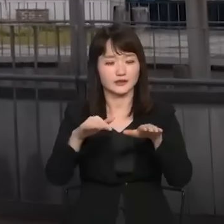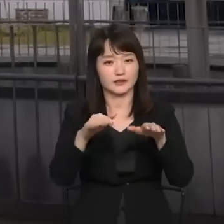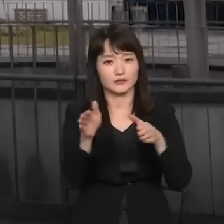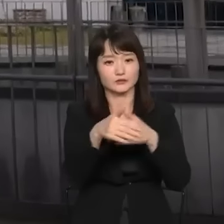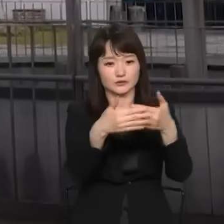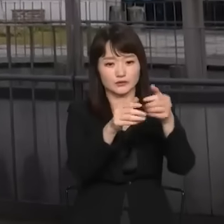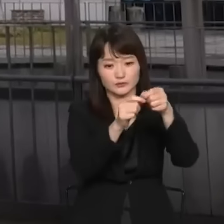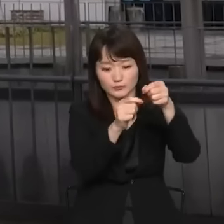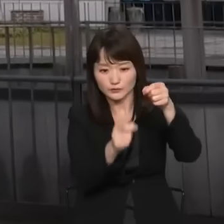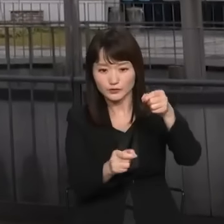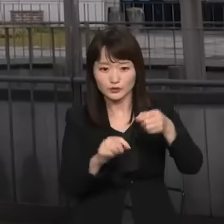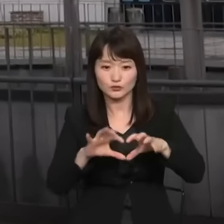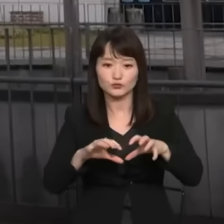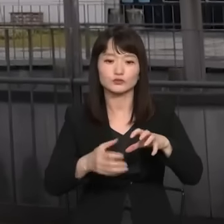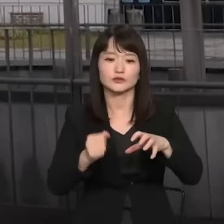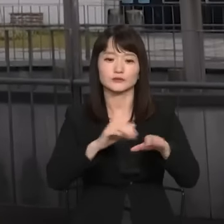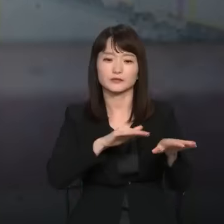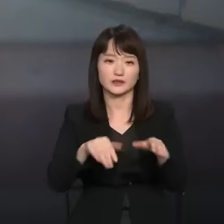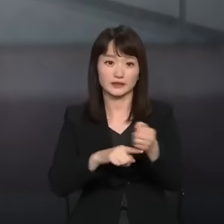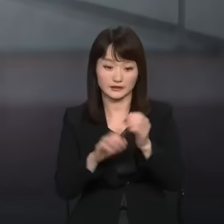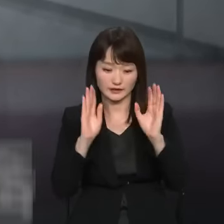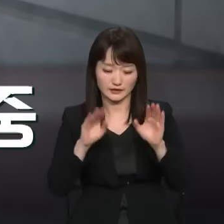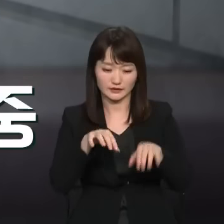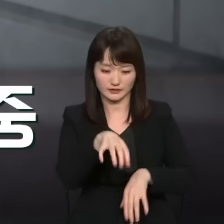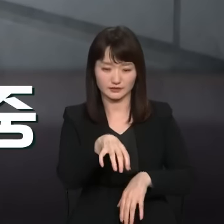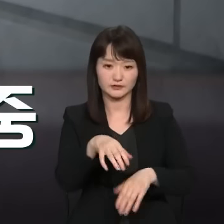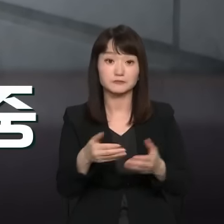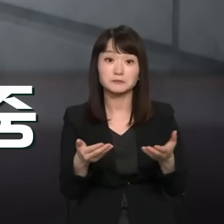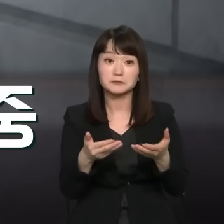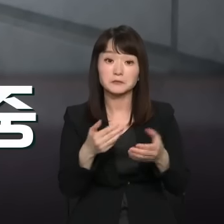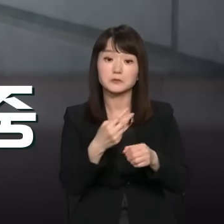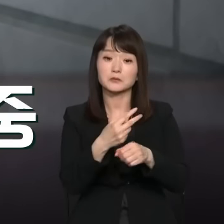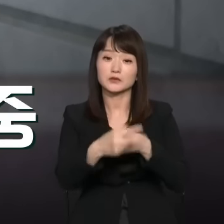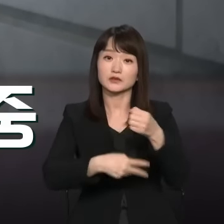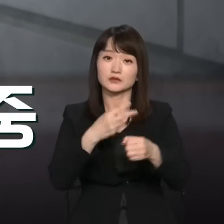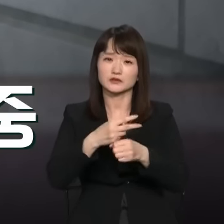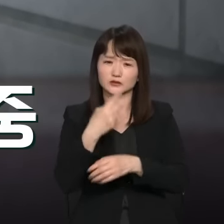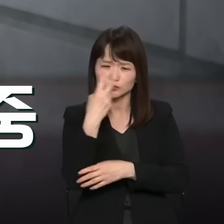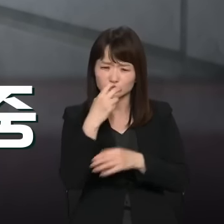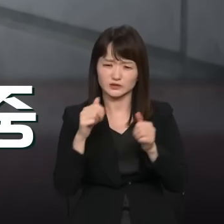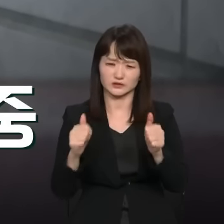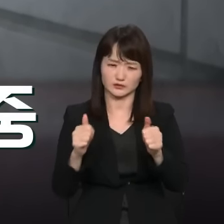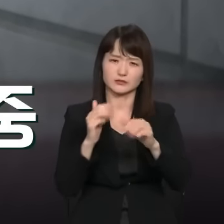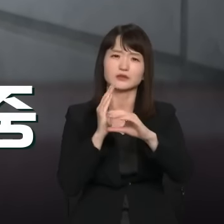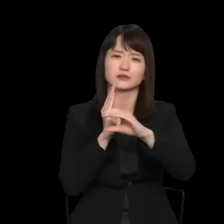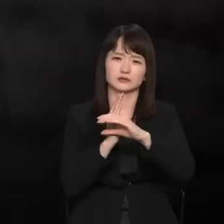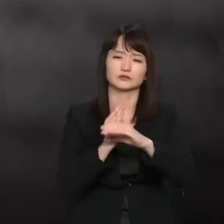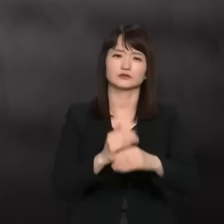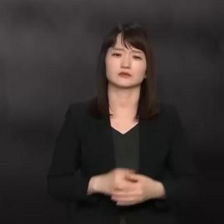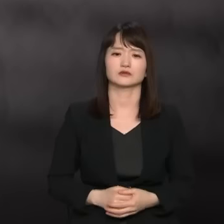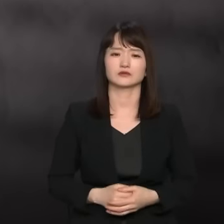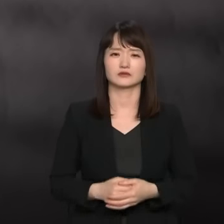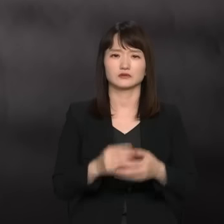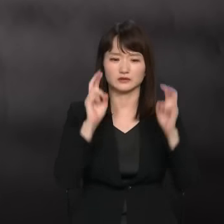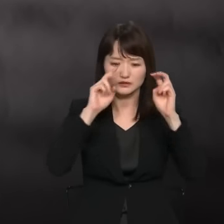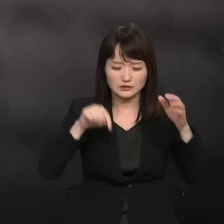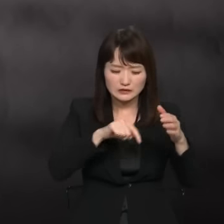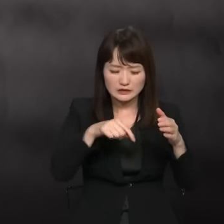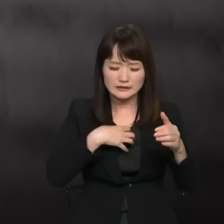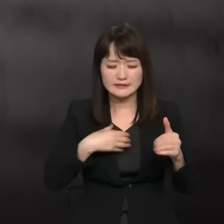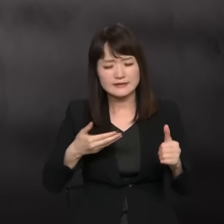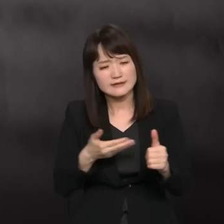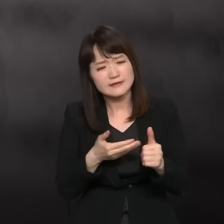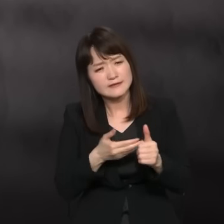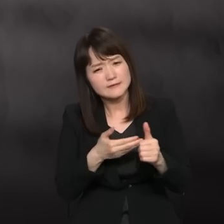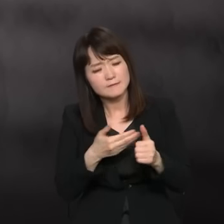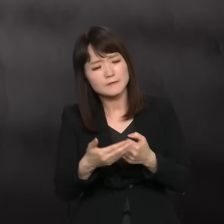공공기관인 국립해양과학관에서 일합니다. 그런데 2년째 수사와 재판을 받고 있습니다. 직장 내 괴롭힘을 호소하는